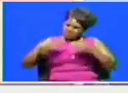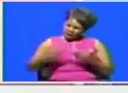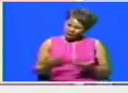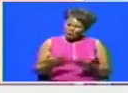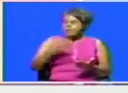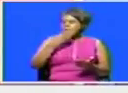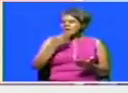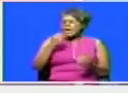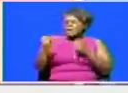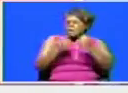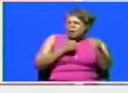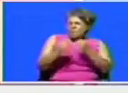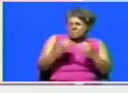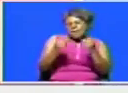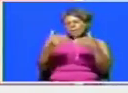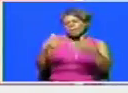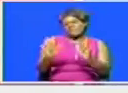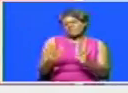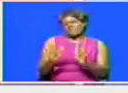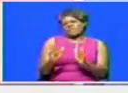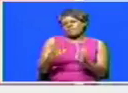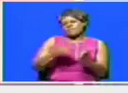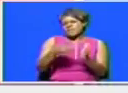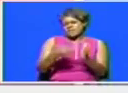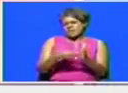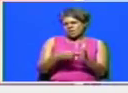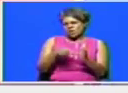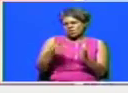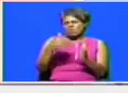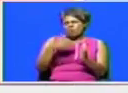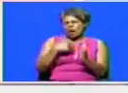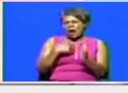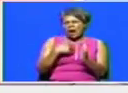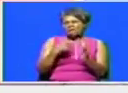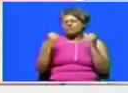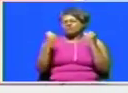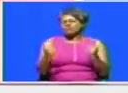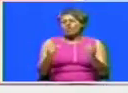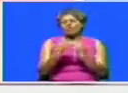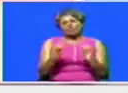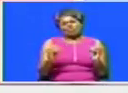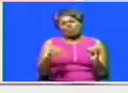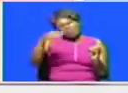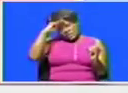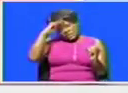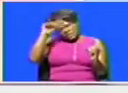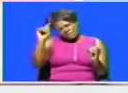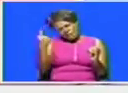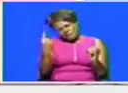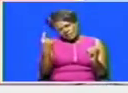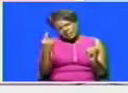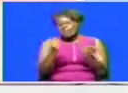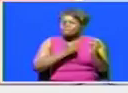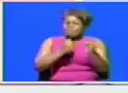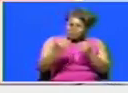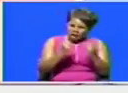wanaume wakupigana wakishalewa wachana na hiyo maneno. Manake inamaanisha hauna nguvu ukiwa soba. Lazima uwe na nguvu kama umelewa. Mm. Pigana na wanaume